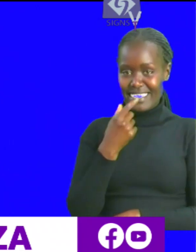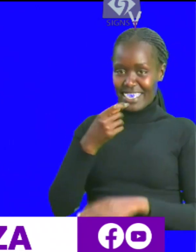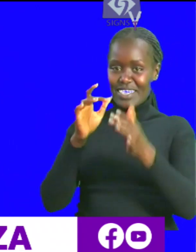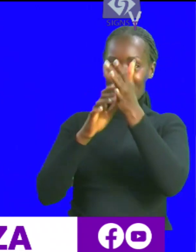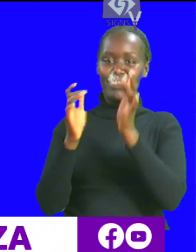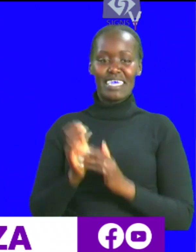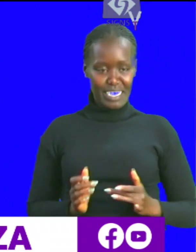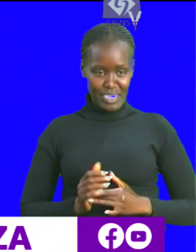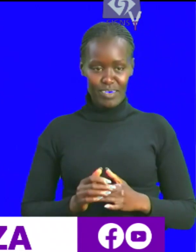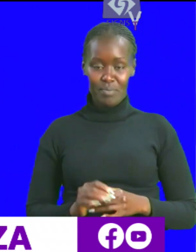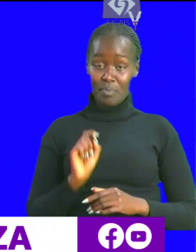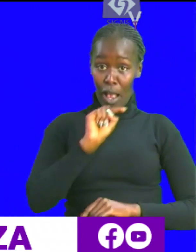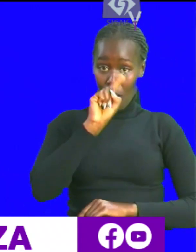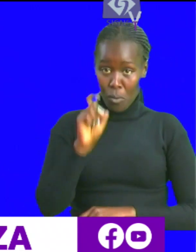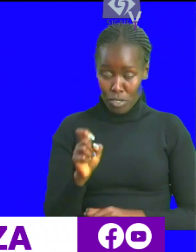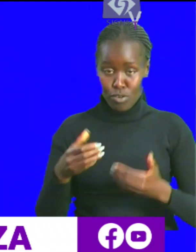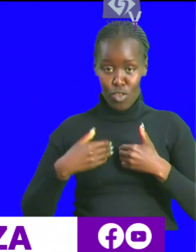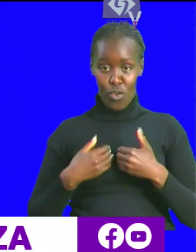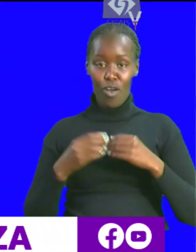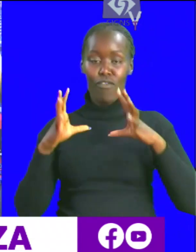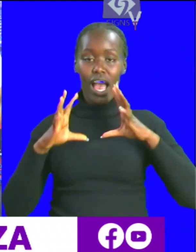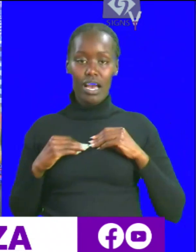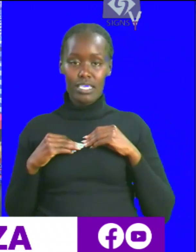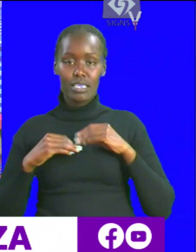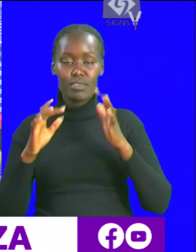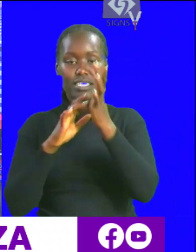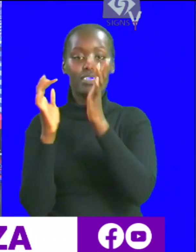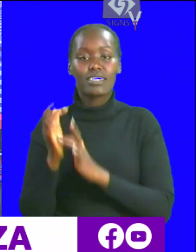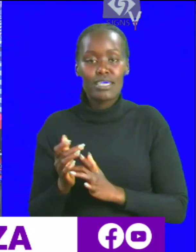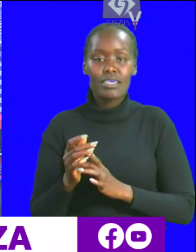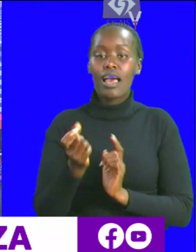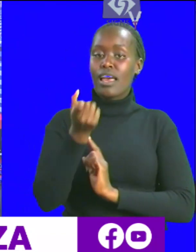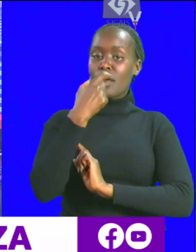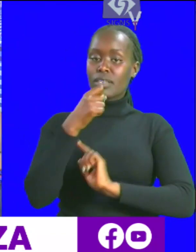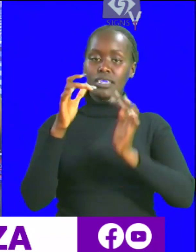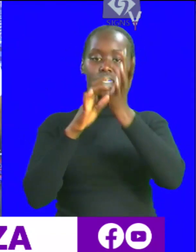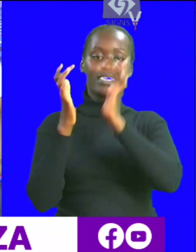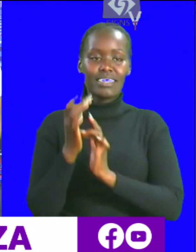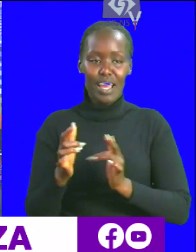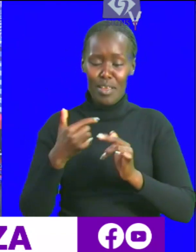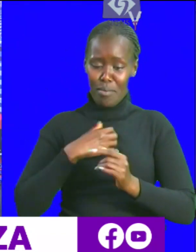Ana mimi nataka kuishi. Nataka kuchapa kama hizo. Nataka kuishi a long. I love that.